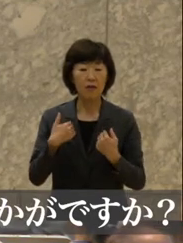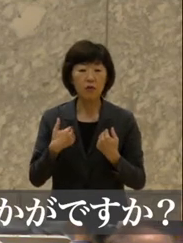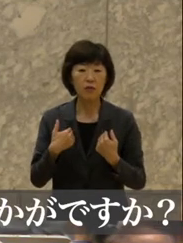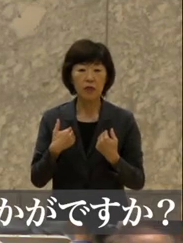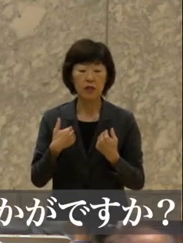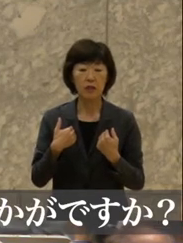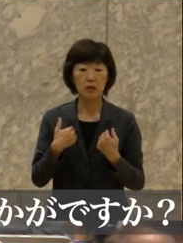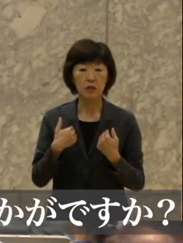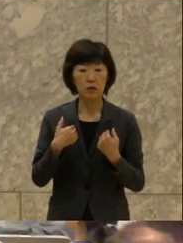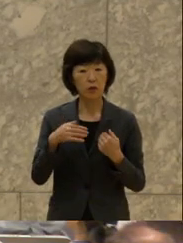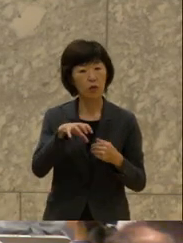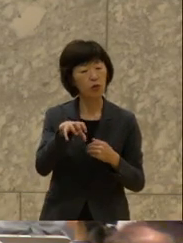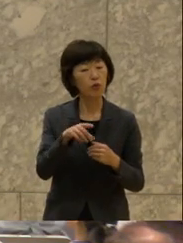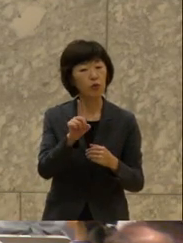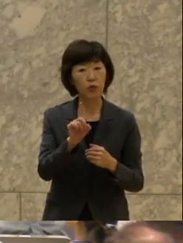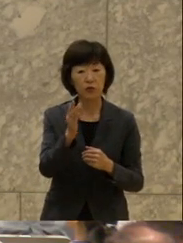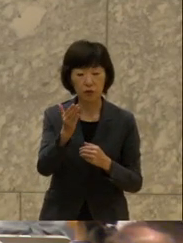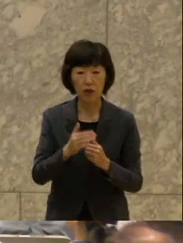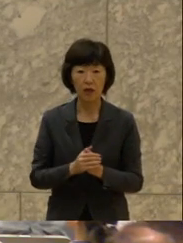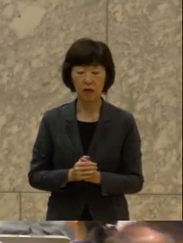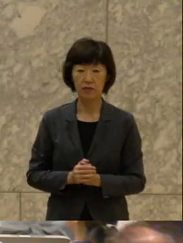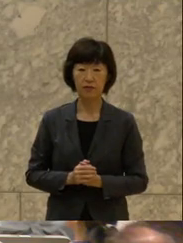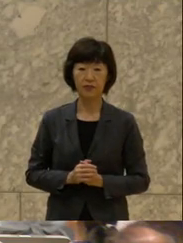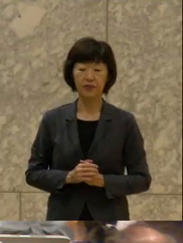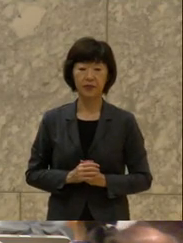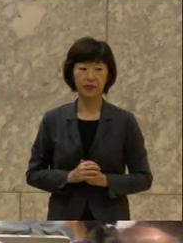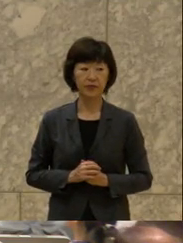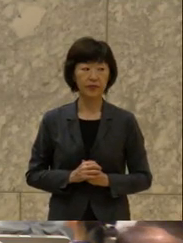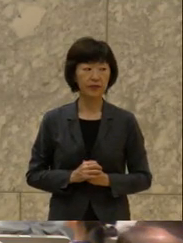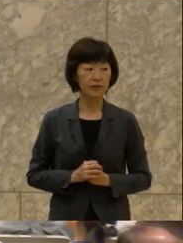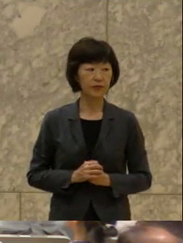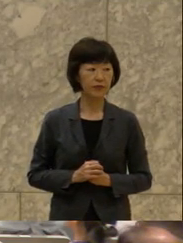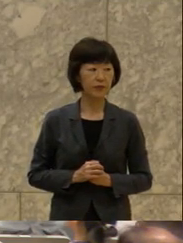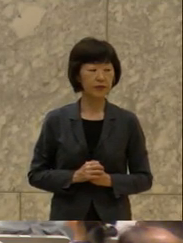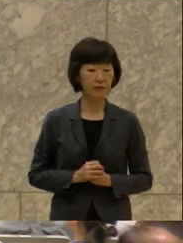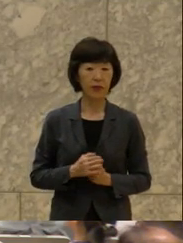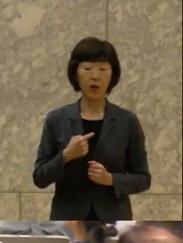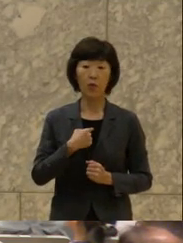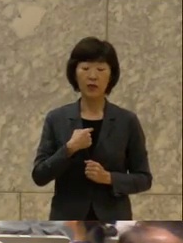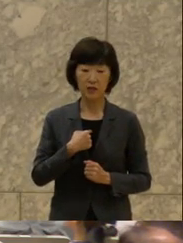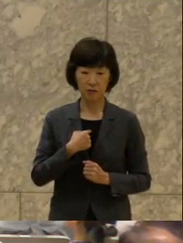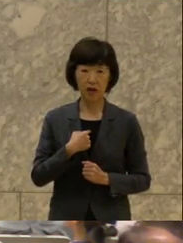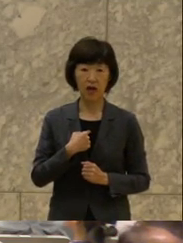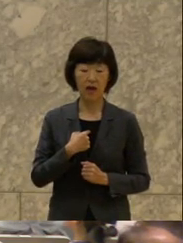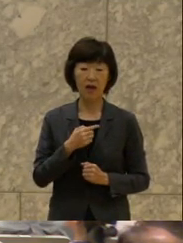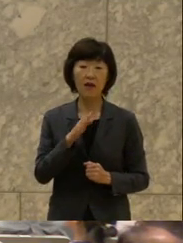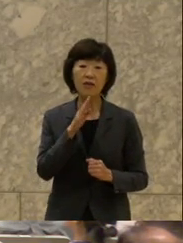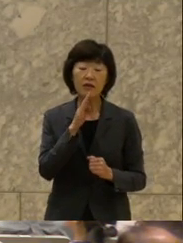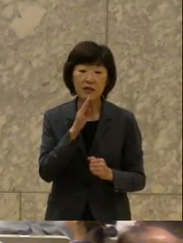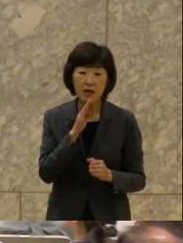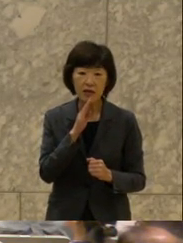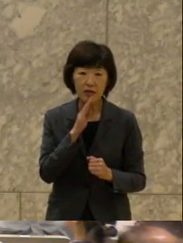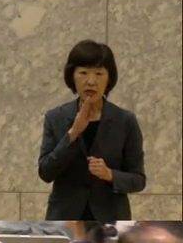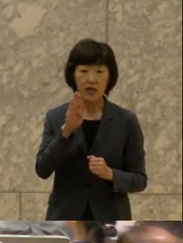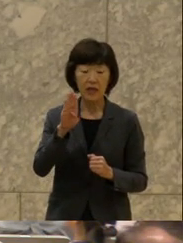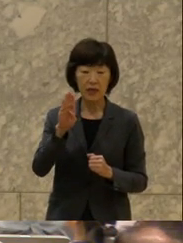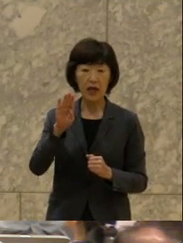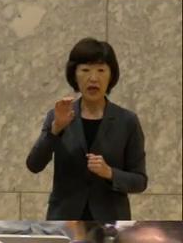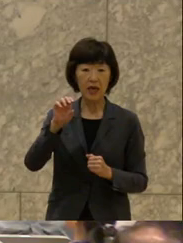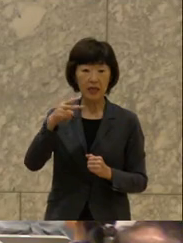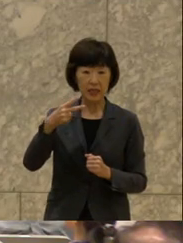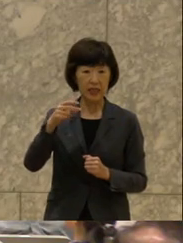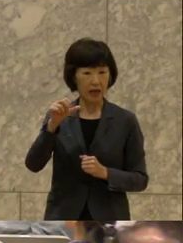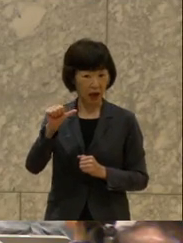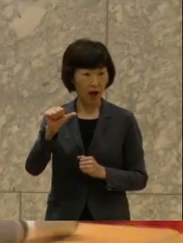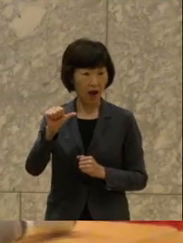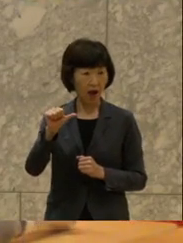かそういう部分といかがですかそうですね私はその実際にそのケニアに行った時に